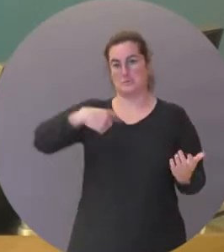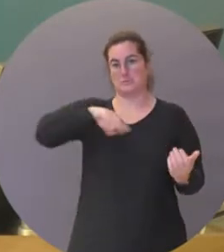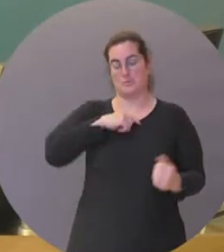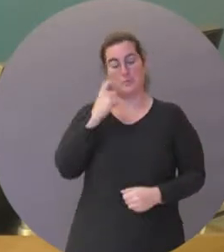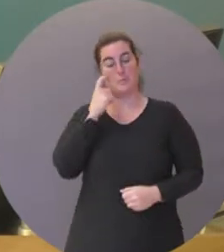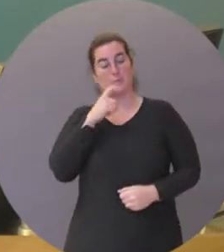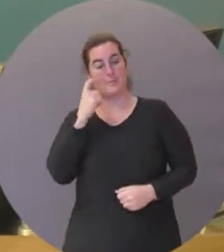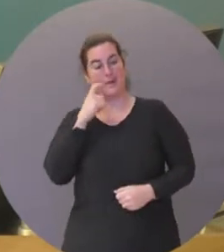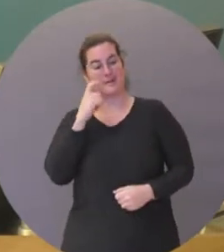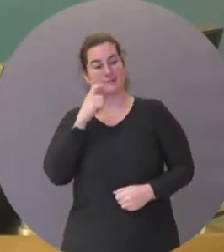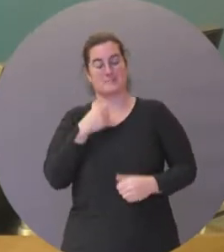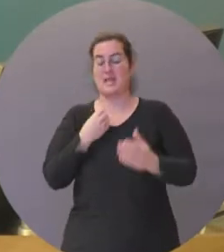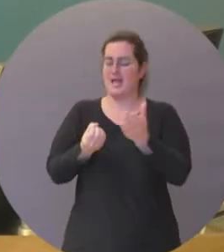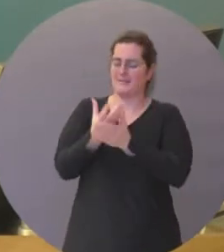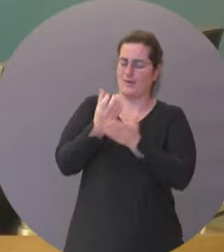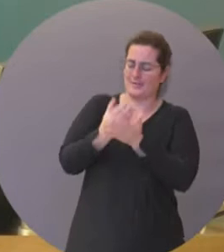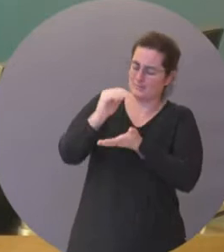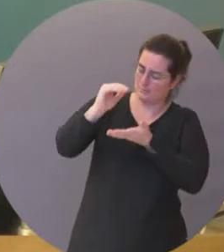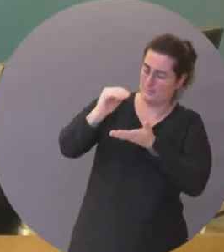perte de données